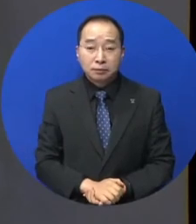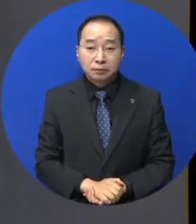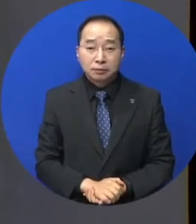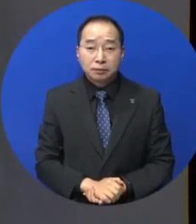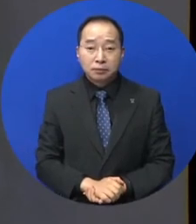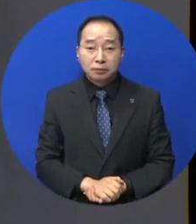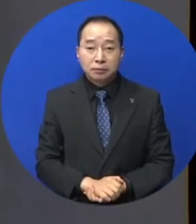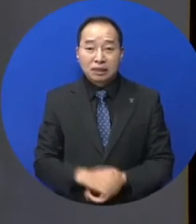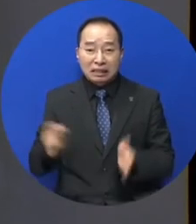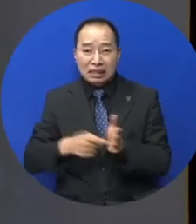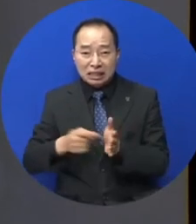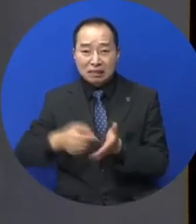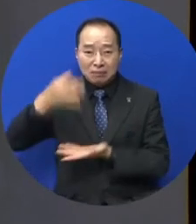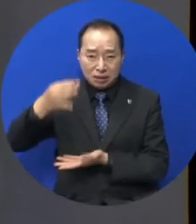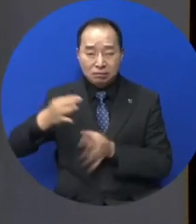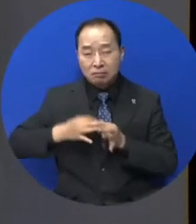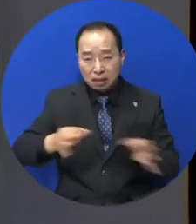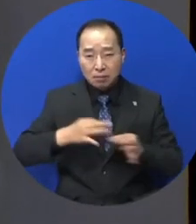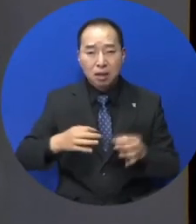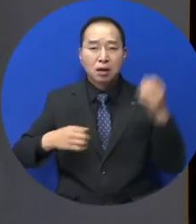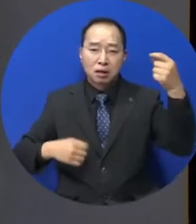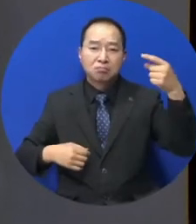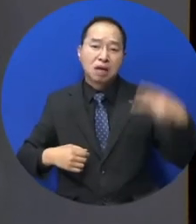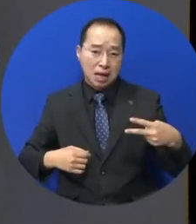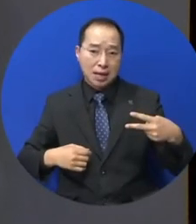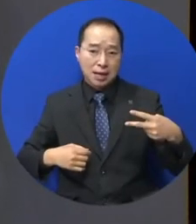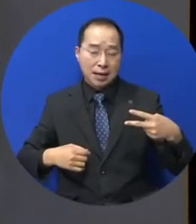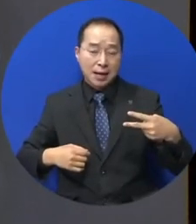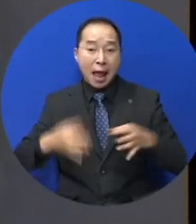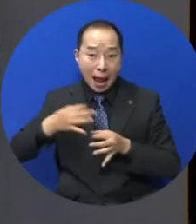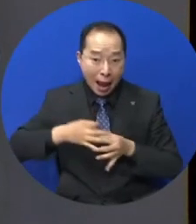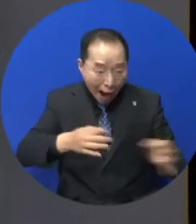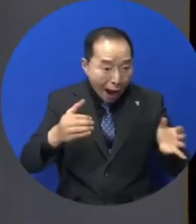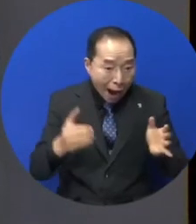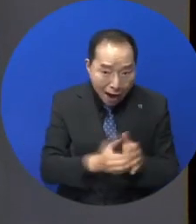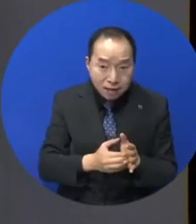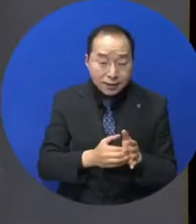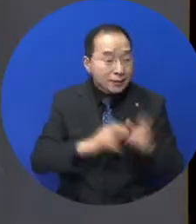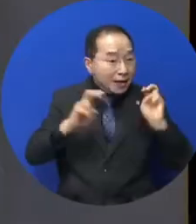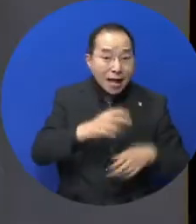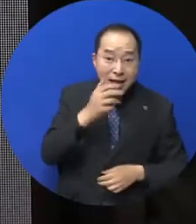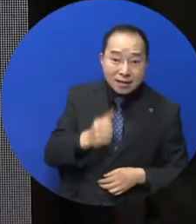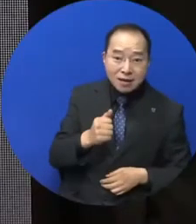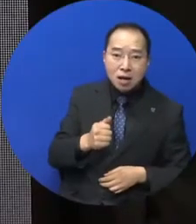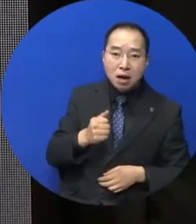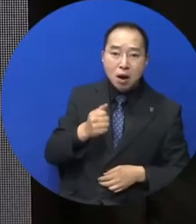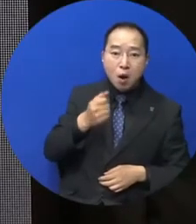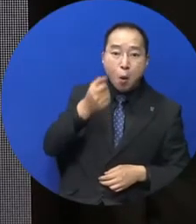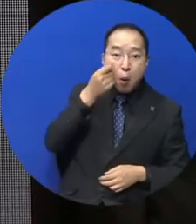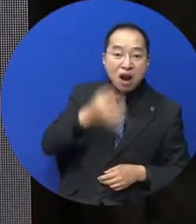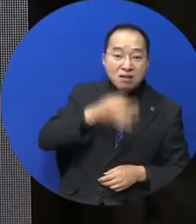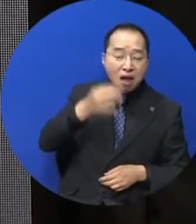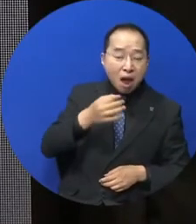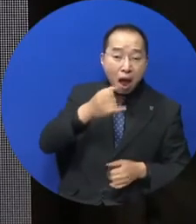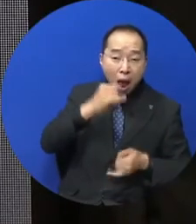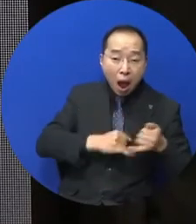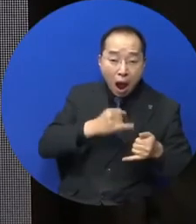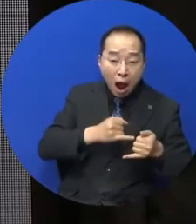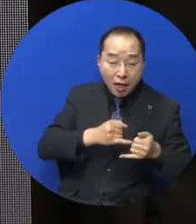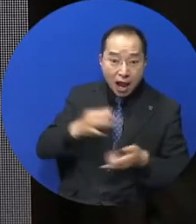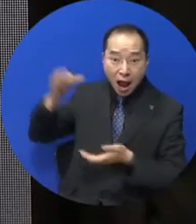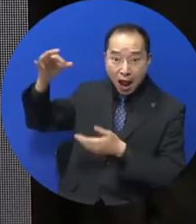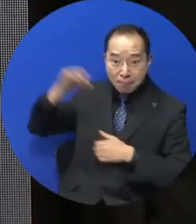차례에 걸친 긴급재난지원금으로 밀린 월세를 냈다는 사장님 말씀에 저도 모르게 왈칵 눈물이